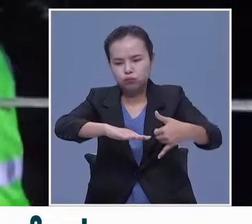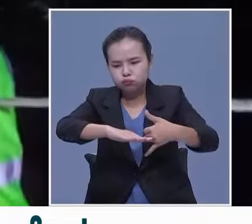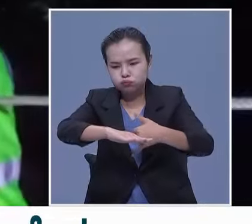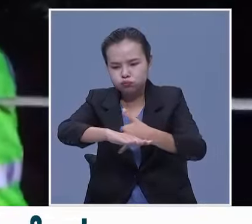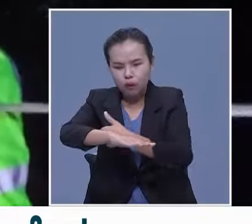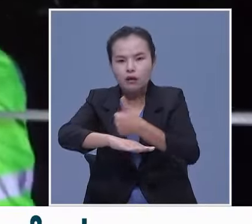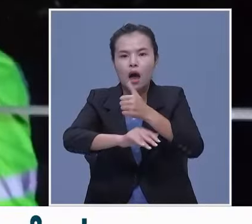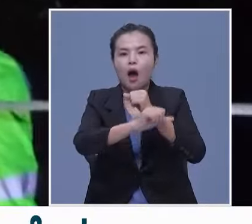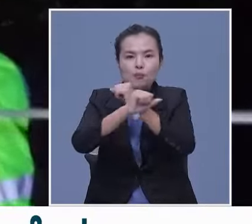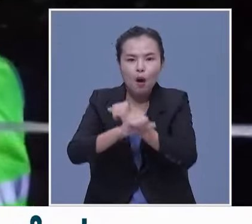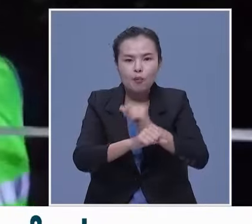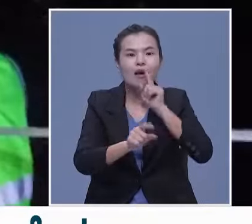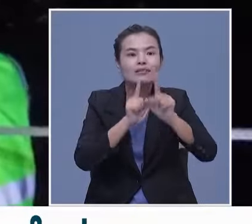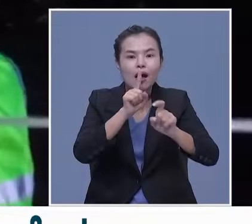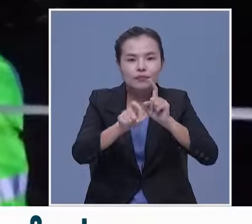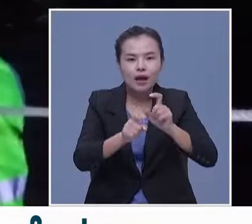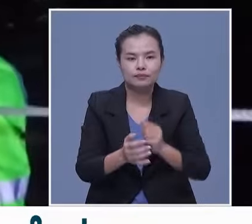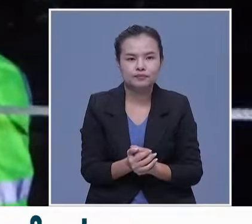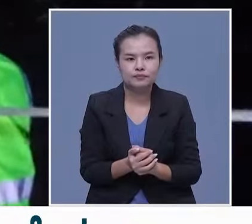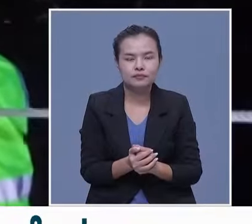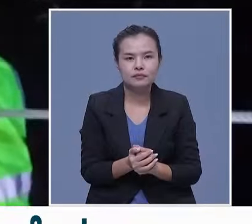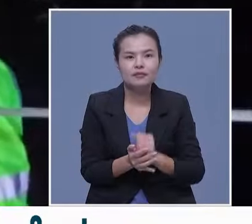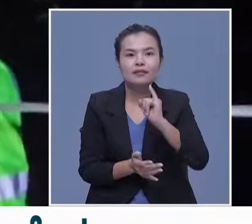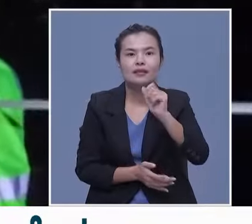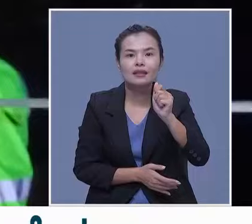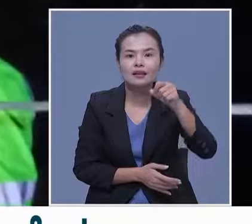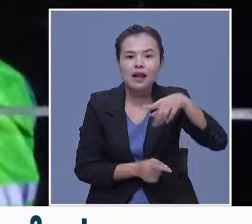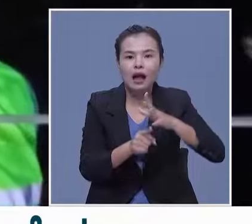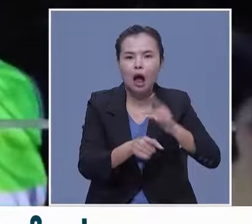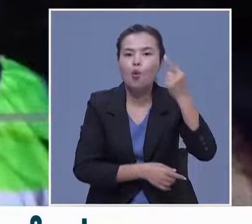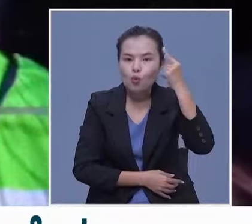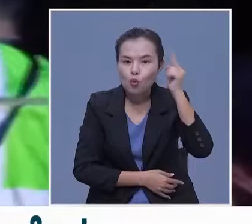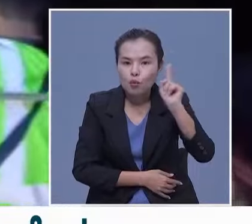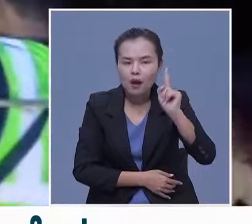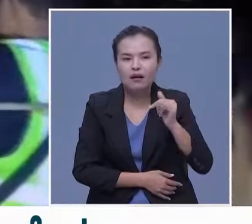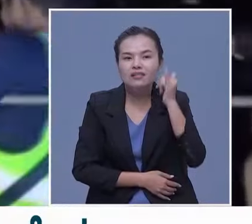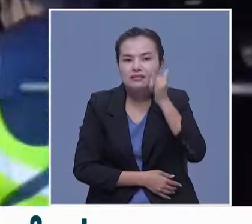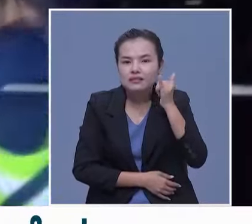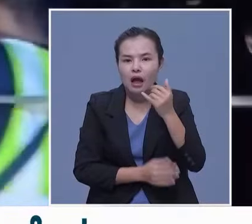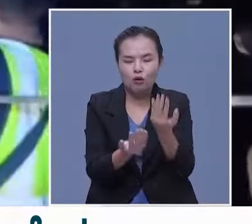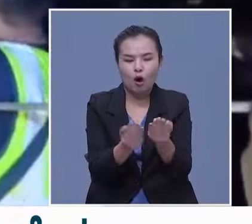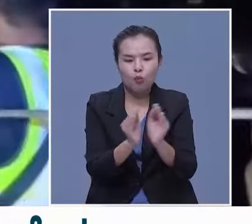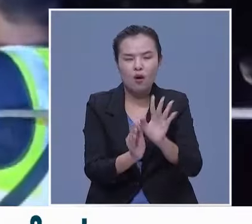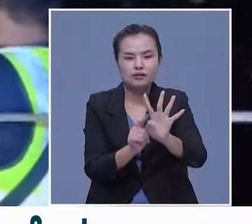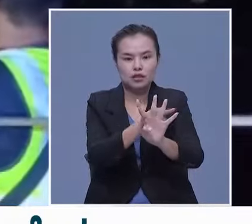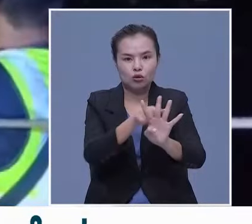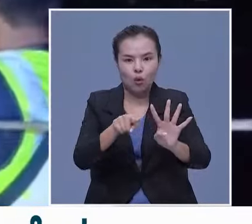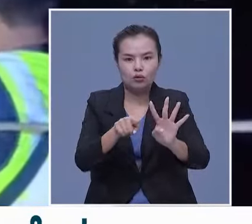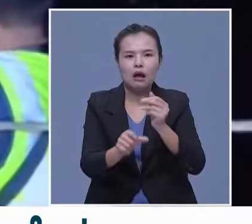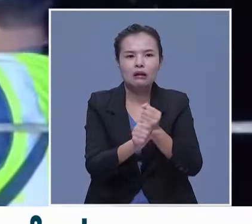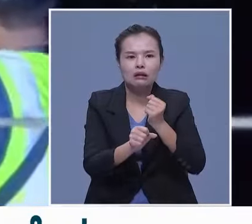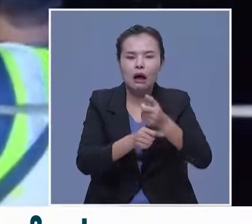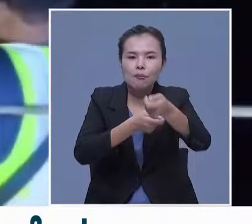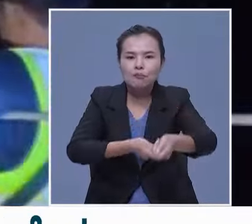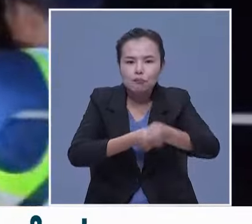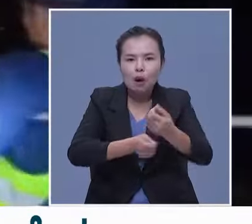คะสอบถามที่คุณวรรณพรหรือว่าน้องไอซค่ะทำให้ทราบนะคะว่ายายพร้อมกับครอบครัวเนี่ยได้เข้าไปทำ